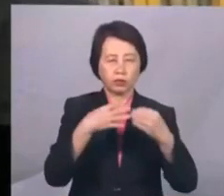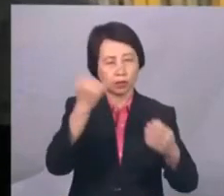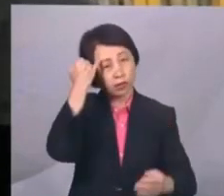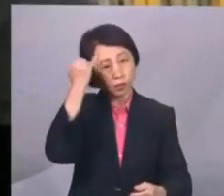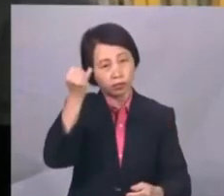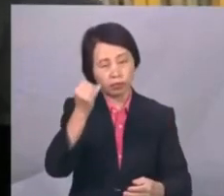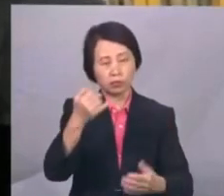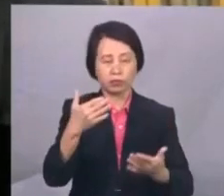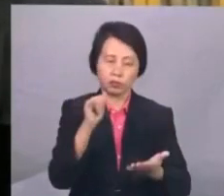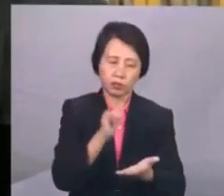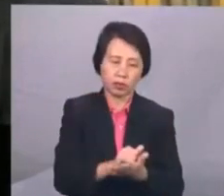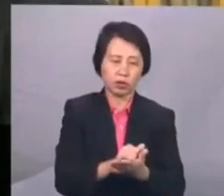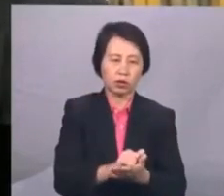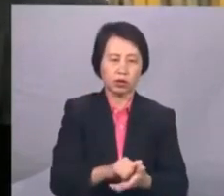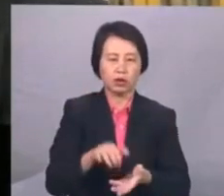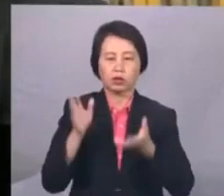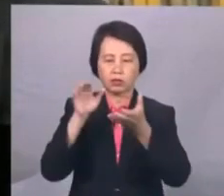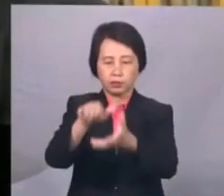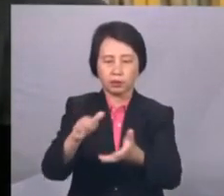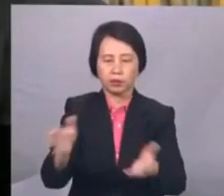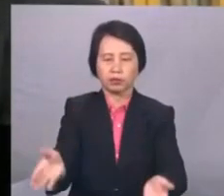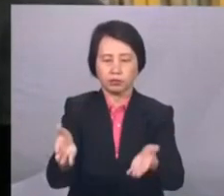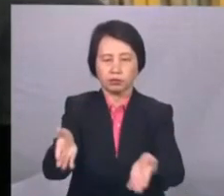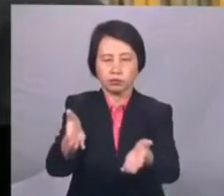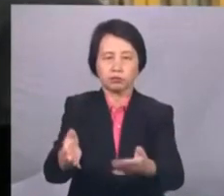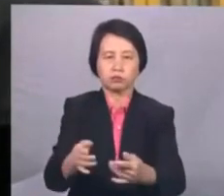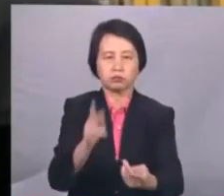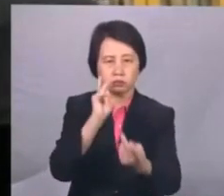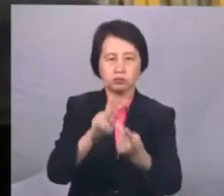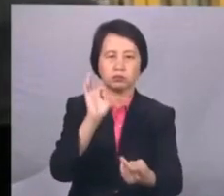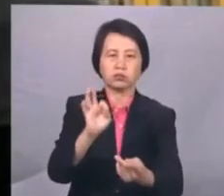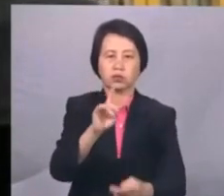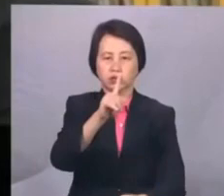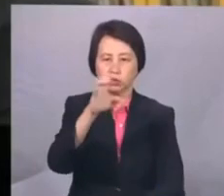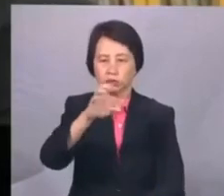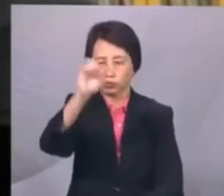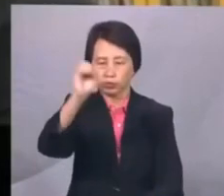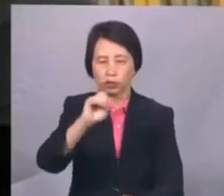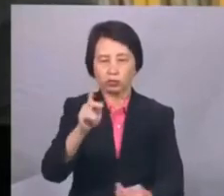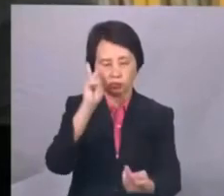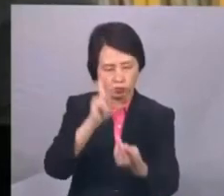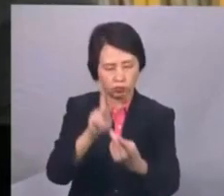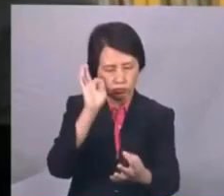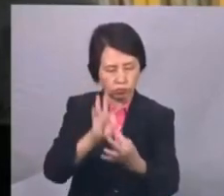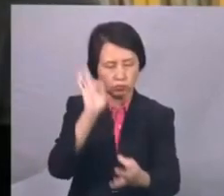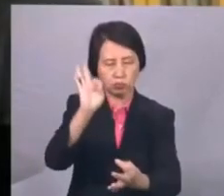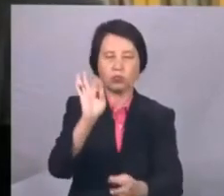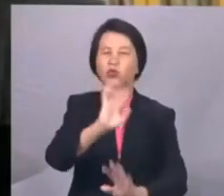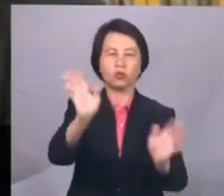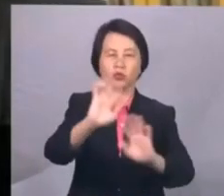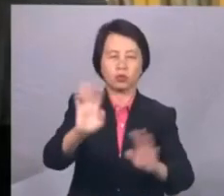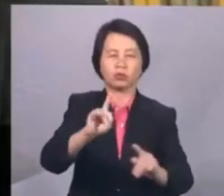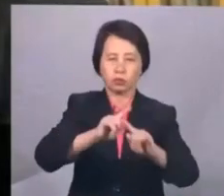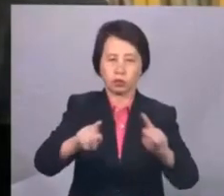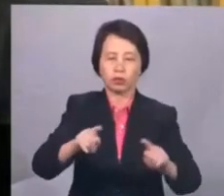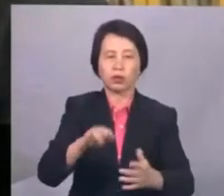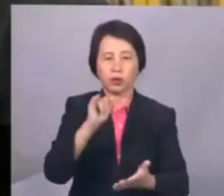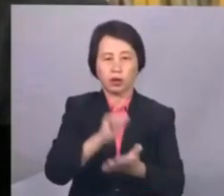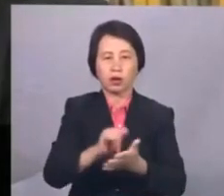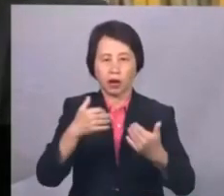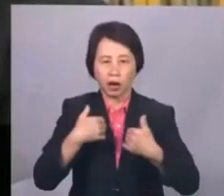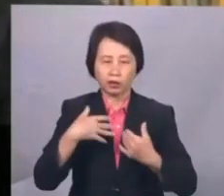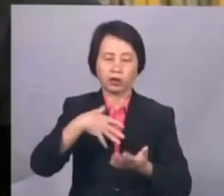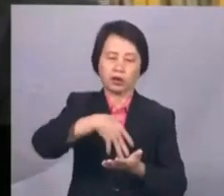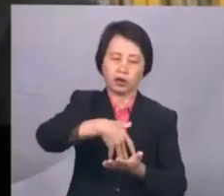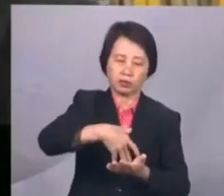seolah bahwa pikiran sangat itu sempurna 100 phractos perfect tidak Dimana